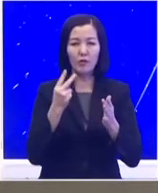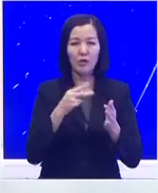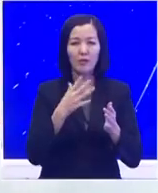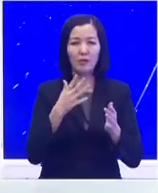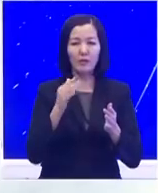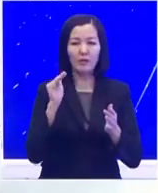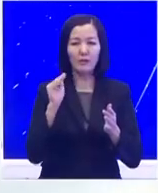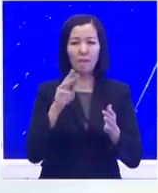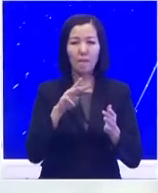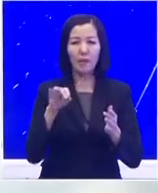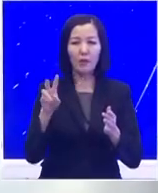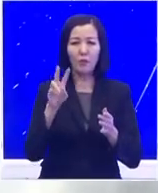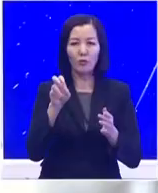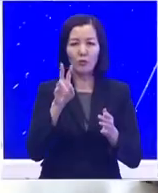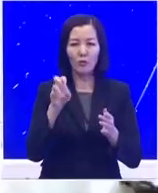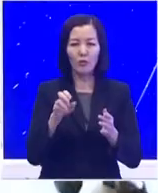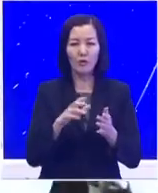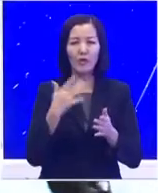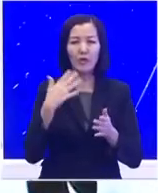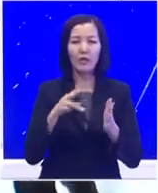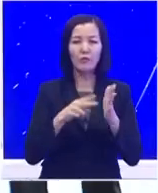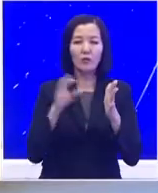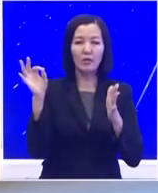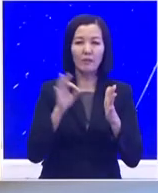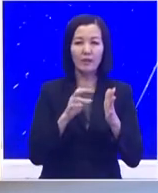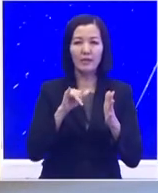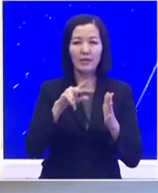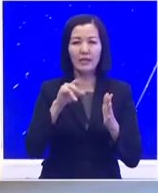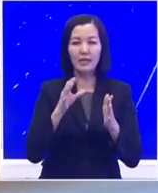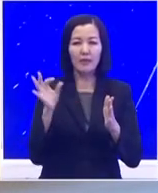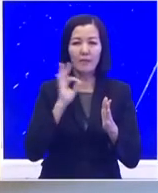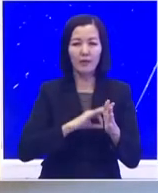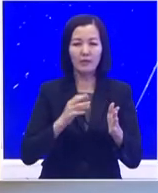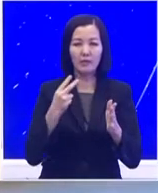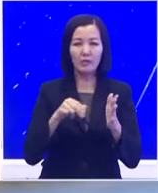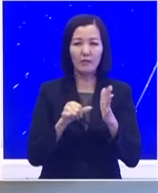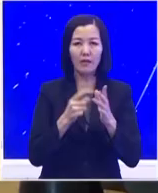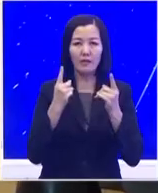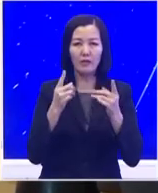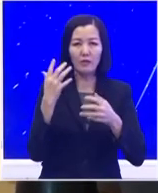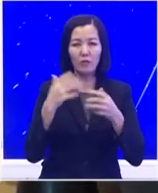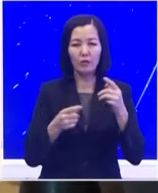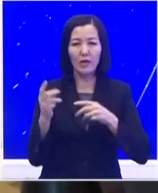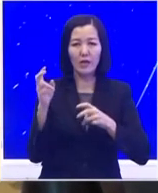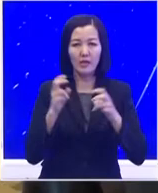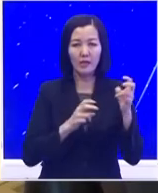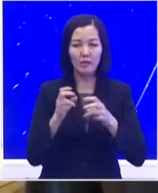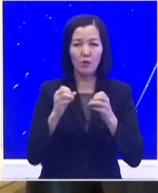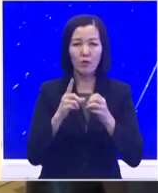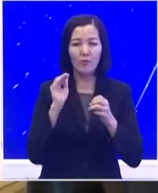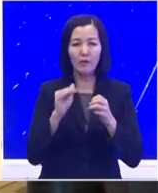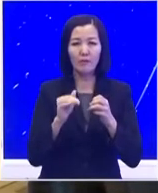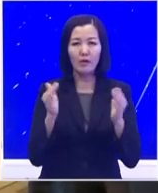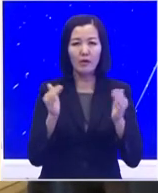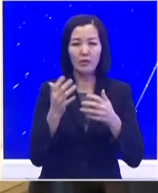доллар. Облыс бюджетіне түскен қаржының 57% да іліліктер үлесі. 26 ірі және орта кәсіпорын, 11 мыңға жуық